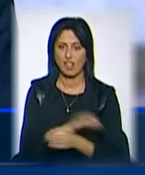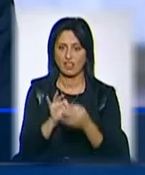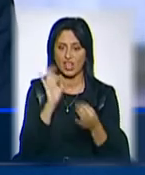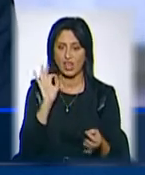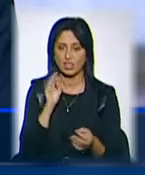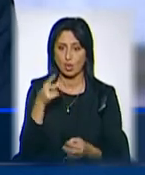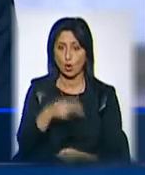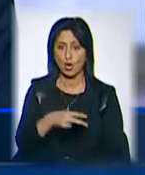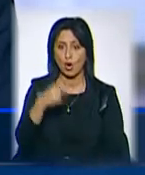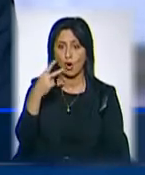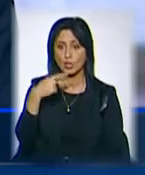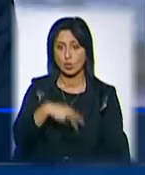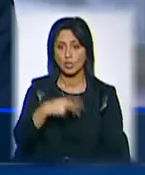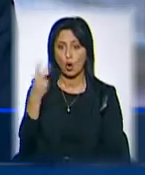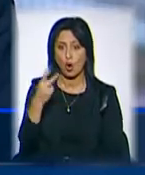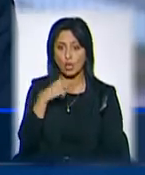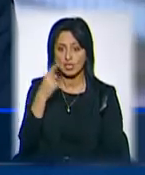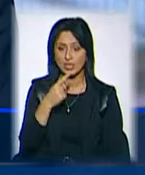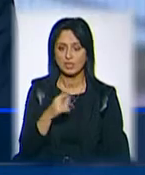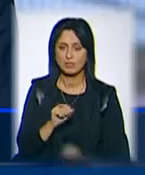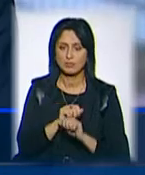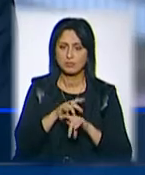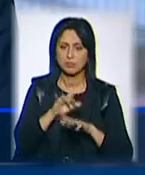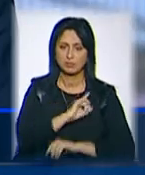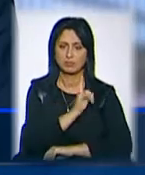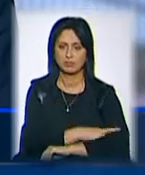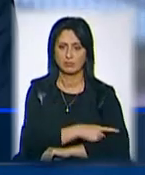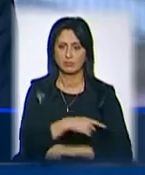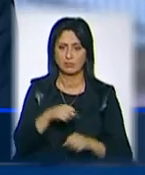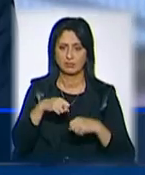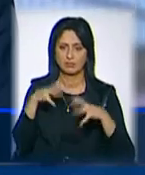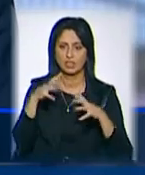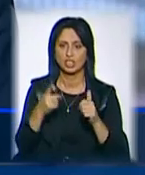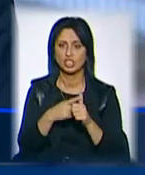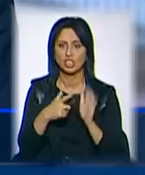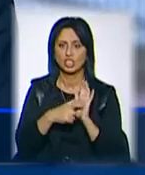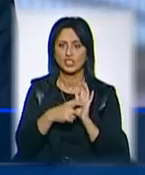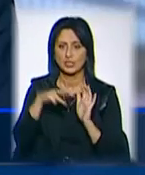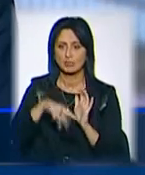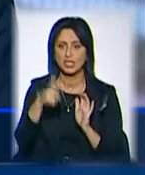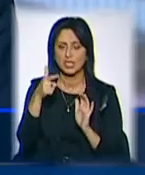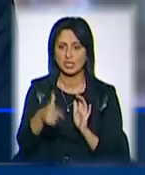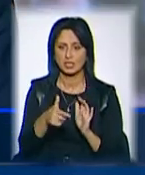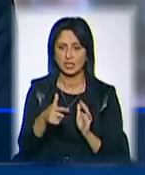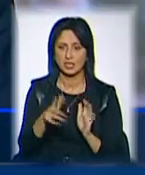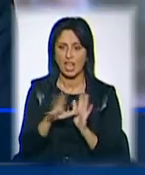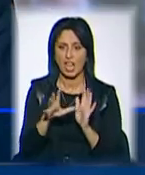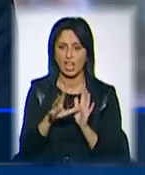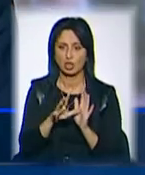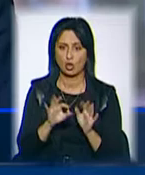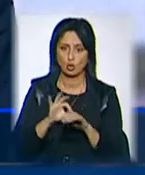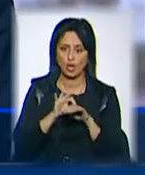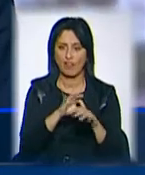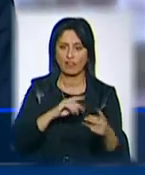და 2022 წლისთვის ეს მოცულობა გაიზრდება და იქნება შესაძლებელი, რომ დაახლოებით 700 მეგავატი ოდენობის ელექტროენერგია